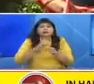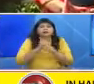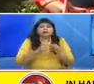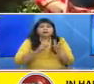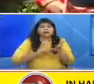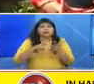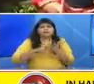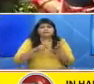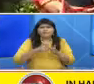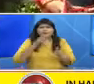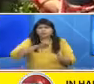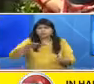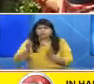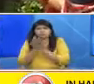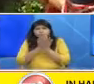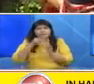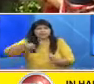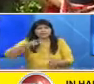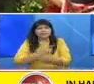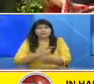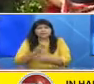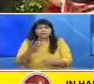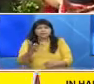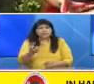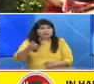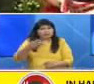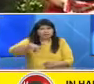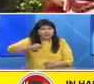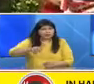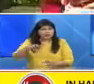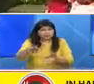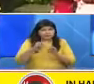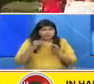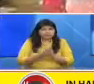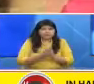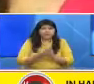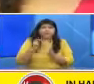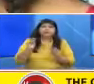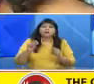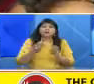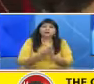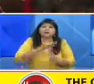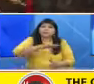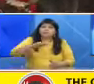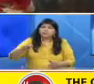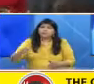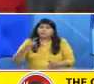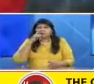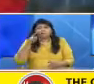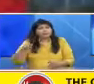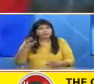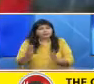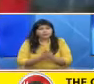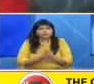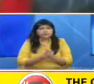से एक मुट्ठी अनाज इकट्ठा करती हैं। इस अनाज का उपयोग बच्चों और महिलाओं के